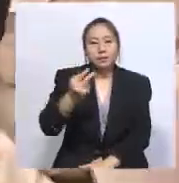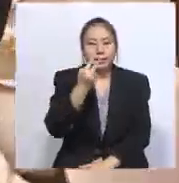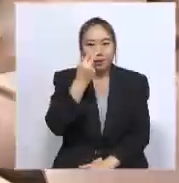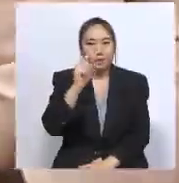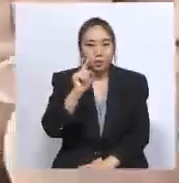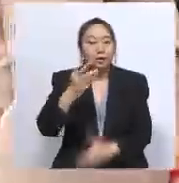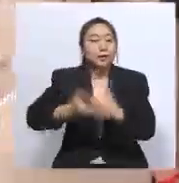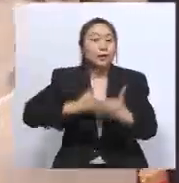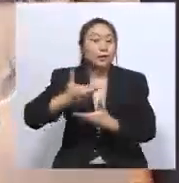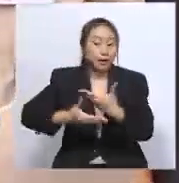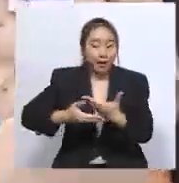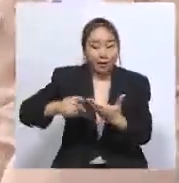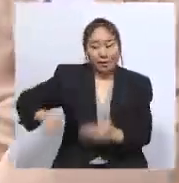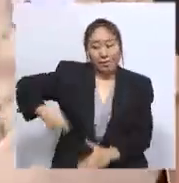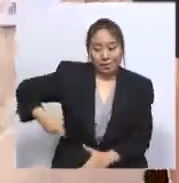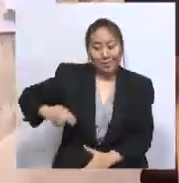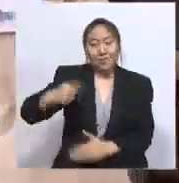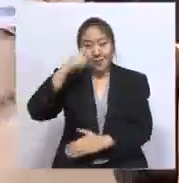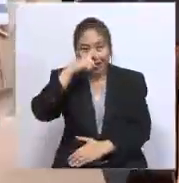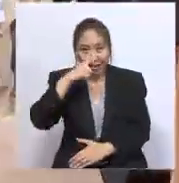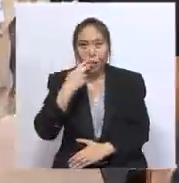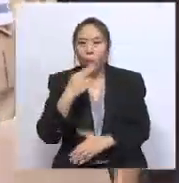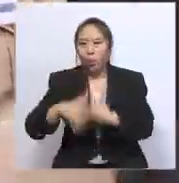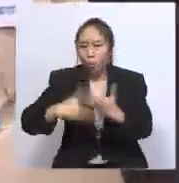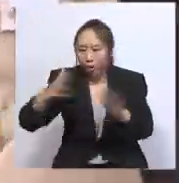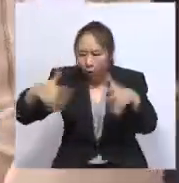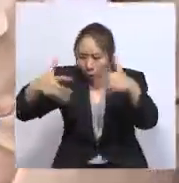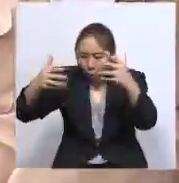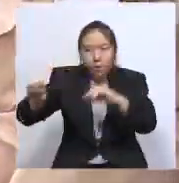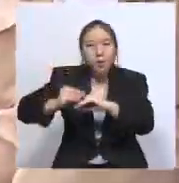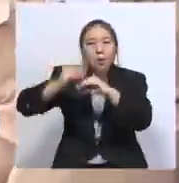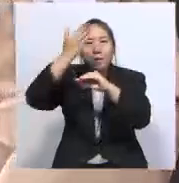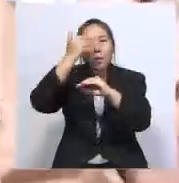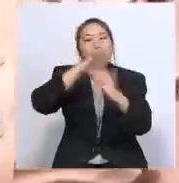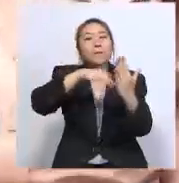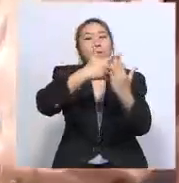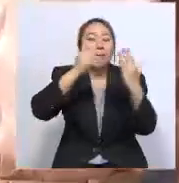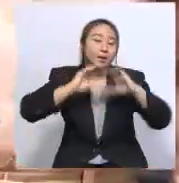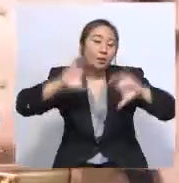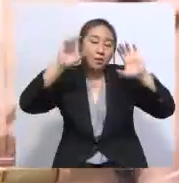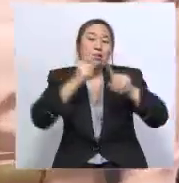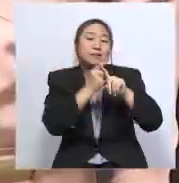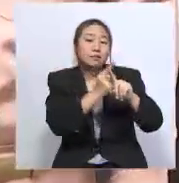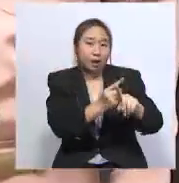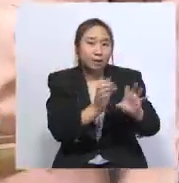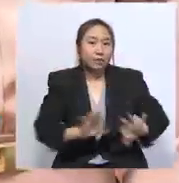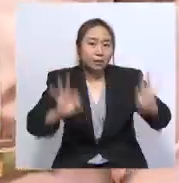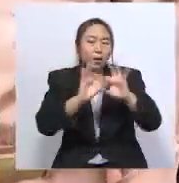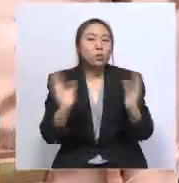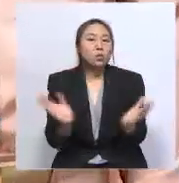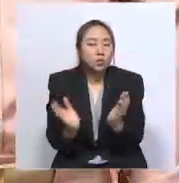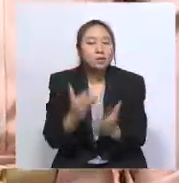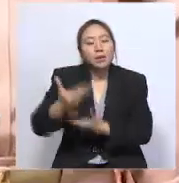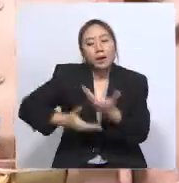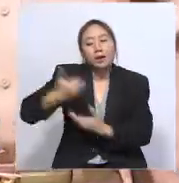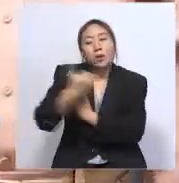ได้จากการค้าชายแดนช่องจอมที่มีมูลค่าเติบโตขึ้นเป็นเพราะการดำเนินตามนโยบายของรัฐบาลที่เน้นส่งเสริมการค้าระหว่าง